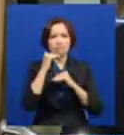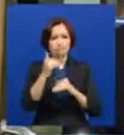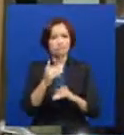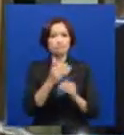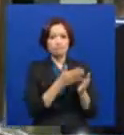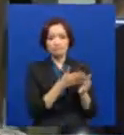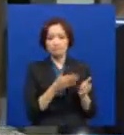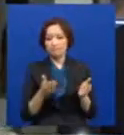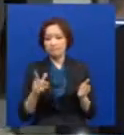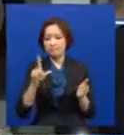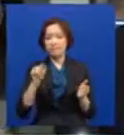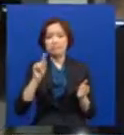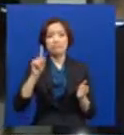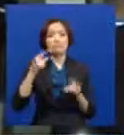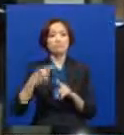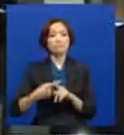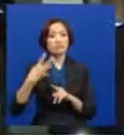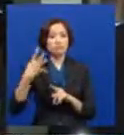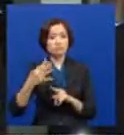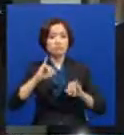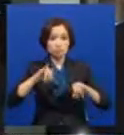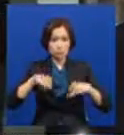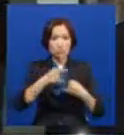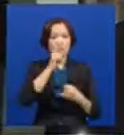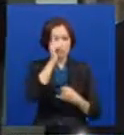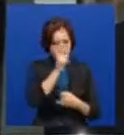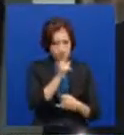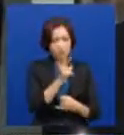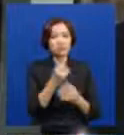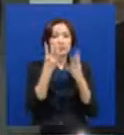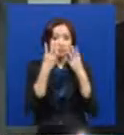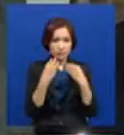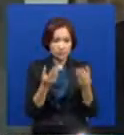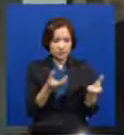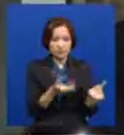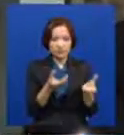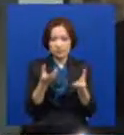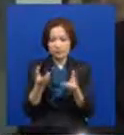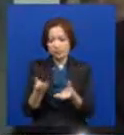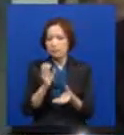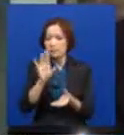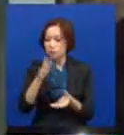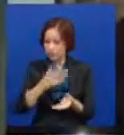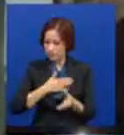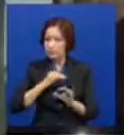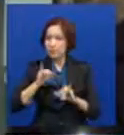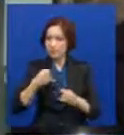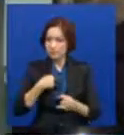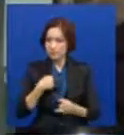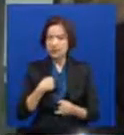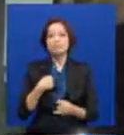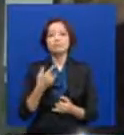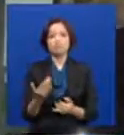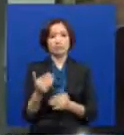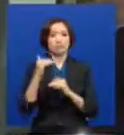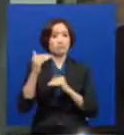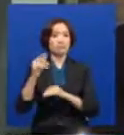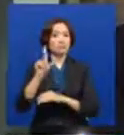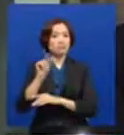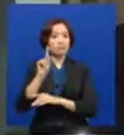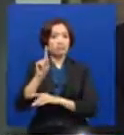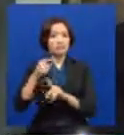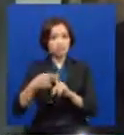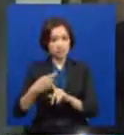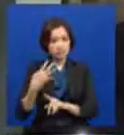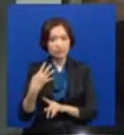เมษายนเนี่ยก็เป็นหน้าที่ของเจ้าของเนี่ยจะต้องนำงาช้างเนี่ยมาแจ้งครอบครองนะครับถึงวันที่21เมษายน